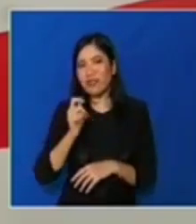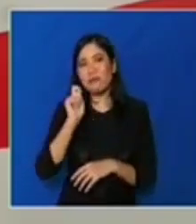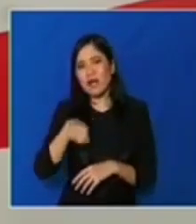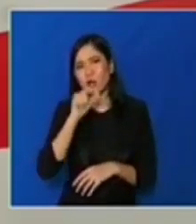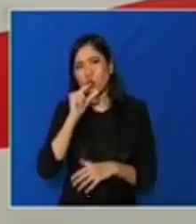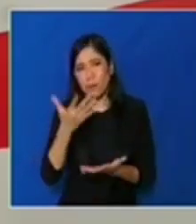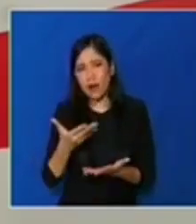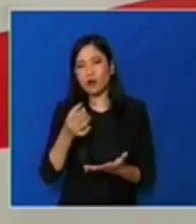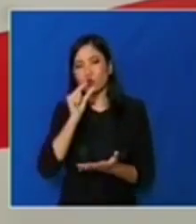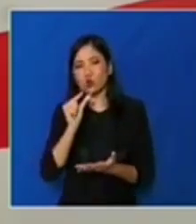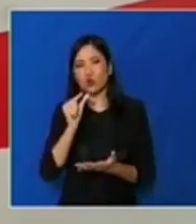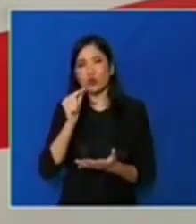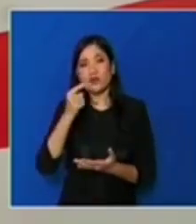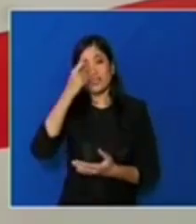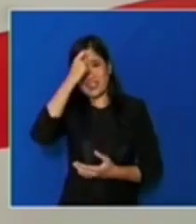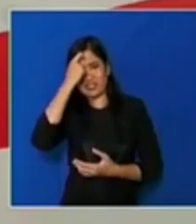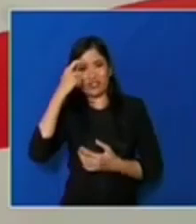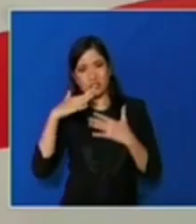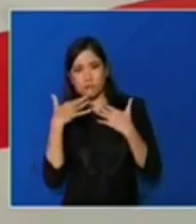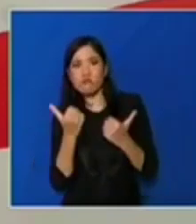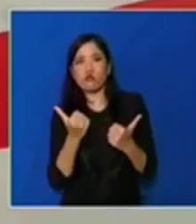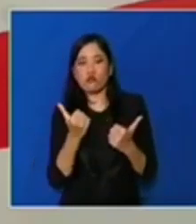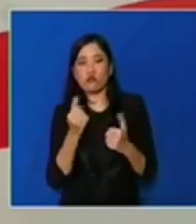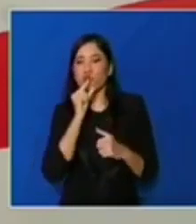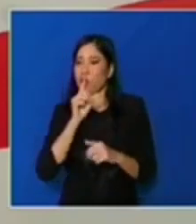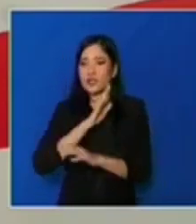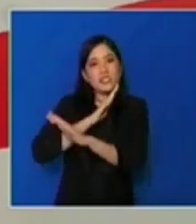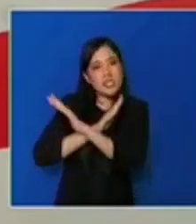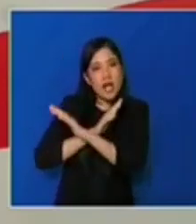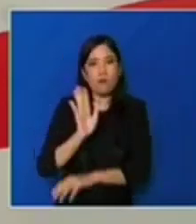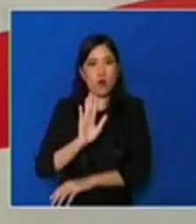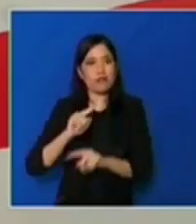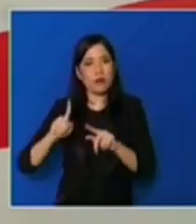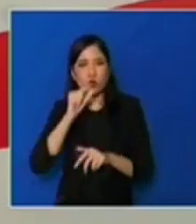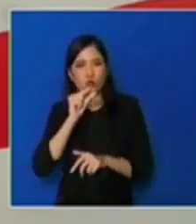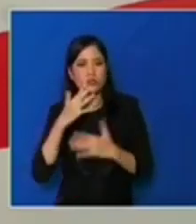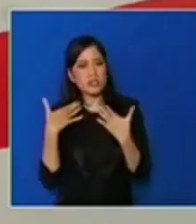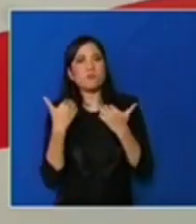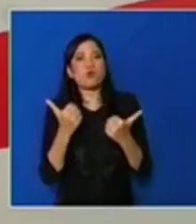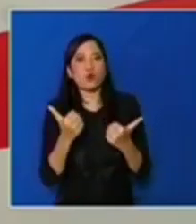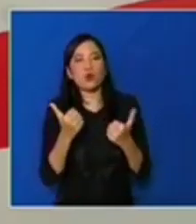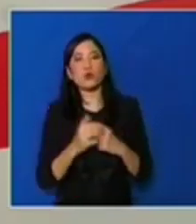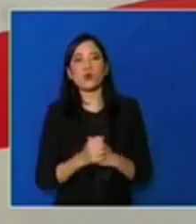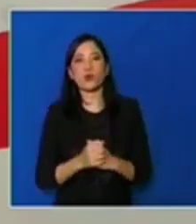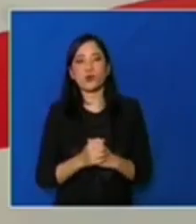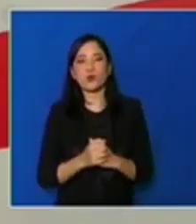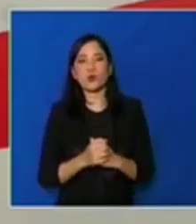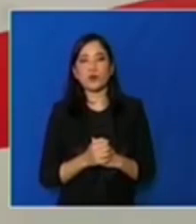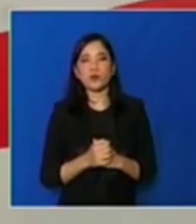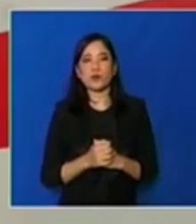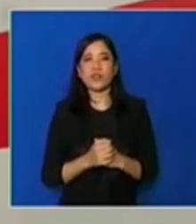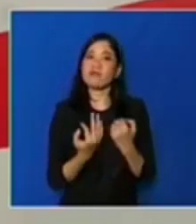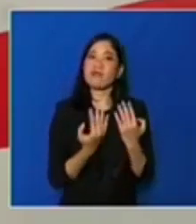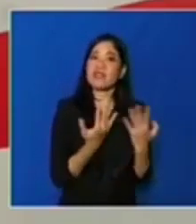untuk penyembuhan bukan untuk pencegahan Oleh karena itu tidak perlu masyarakat kemudian